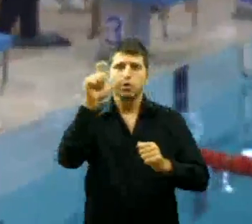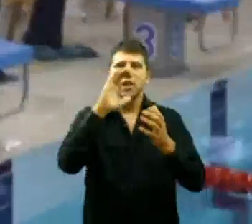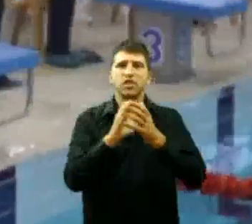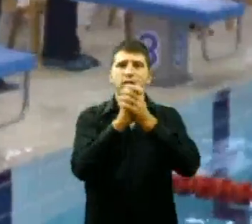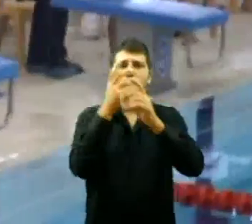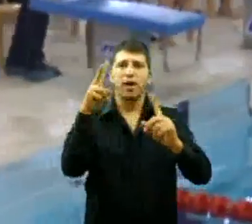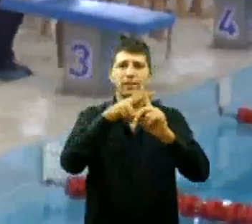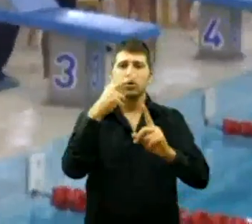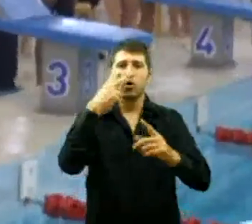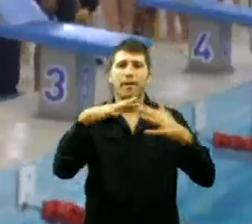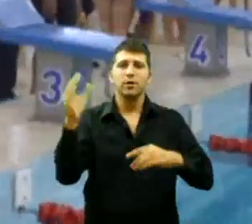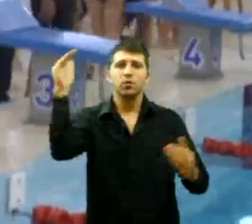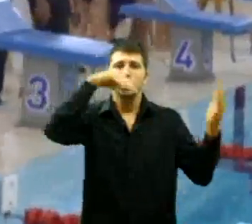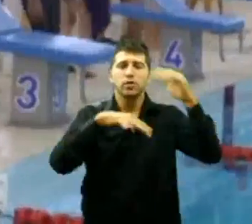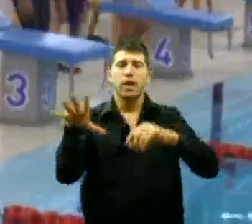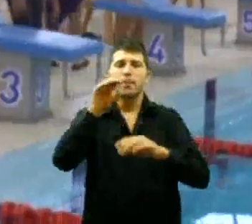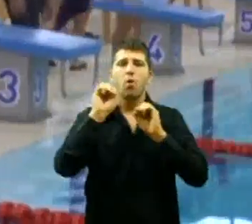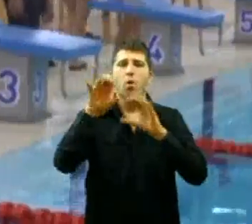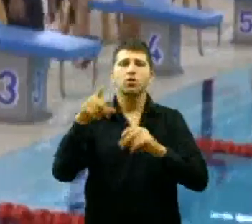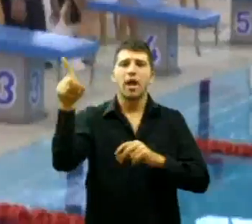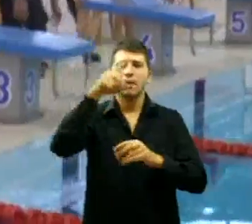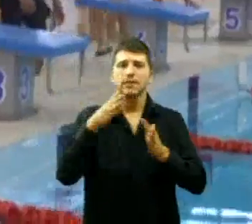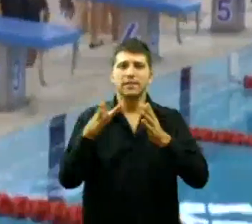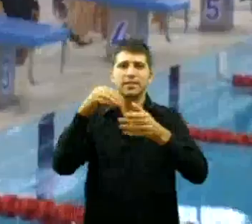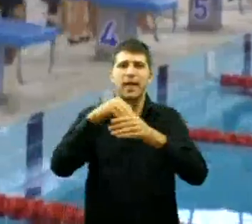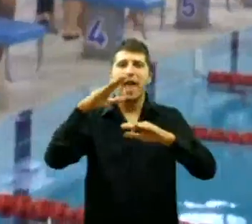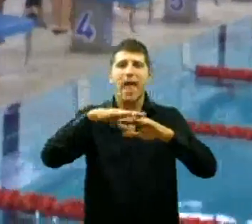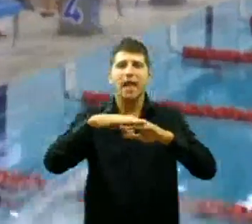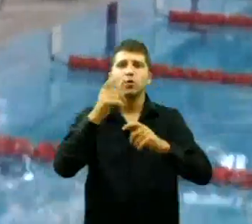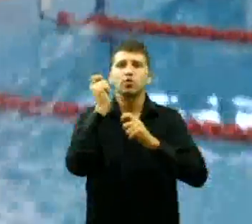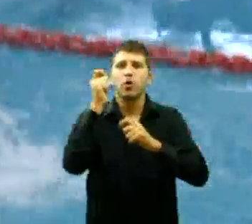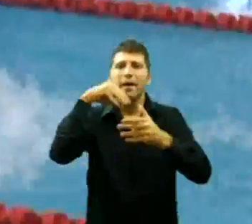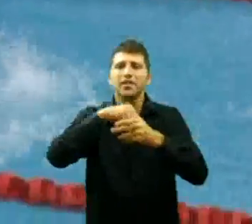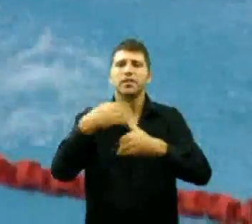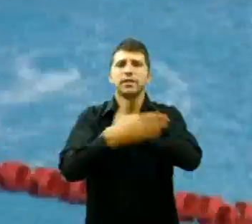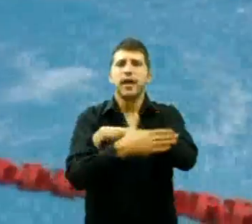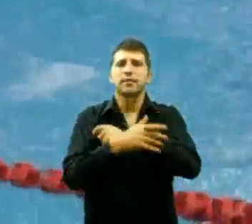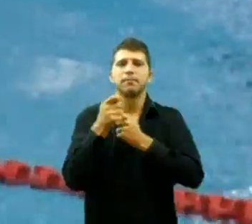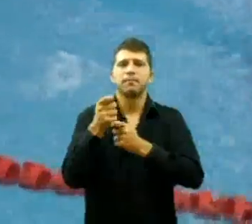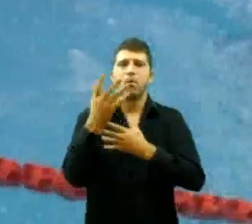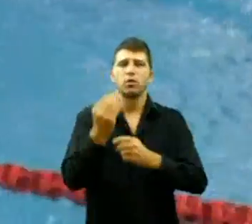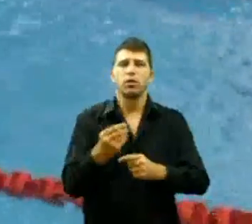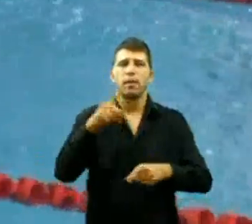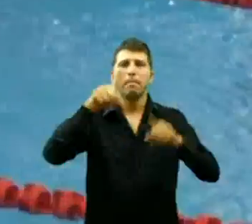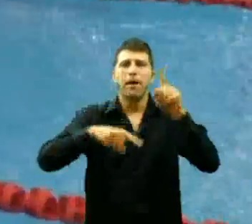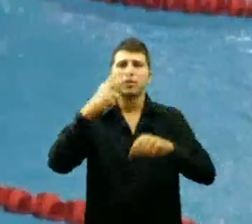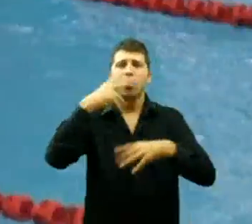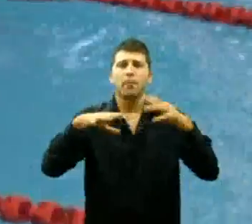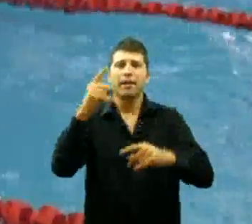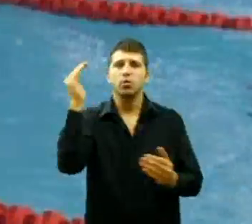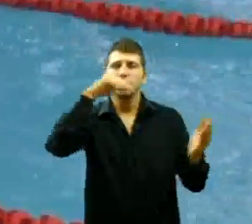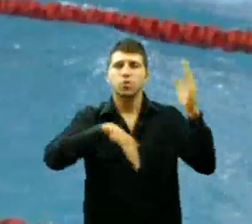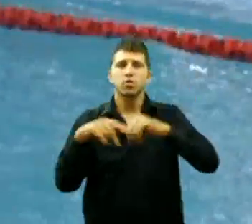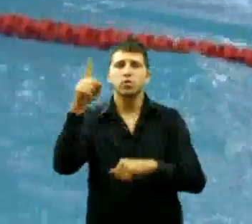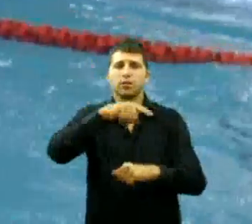görme engelli yüzücülere, antrenörleri kulvarlarda ellerindeki sopalarla yardımcı oldu. Bazı görme engelli yüzücülere